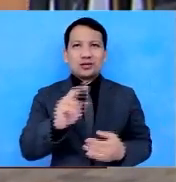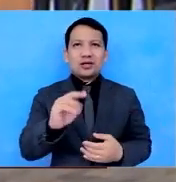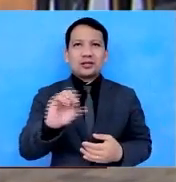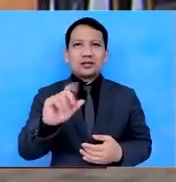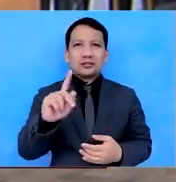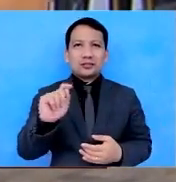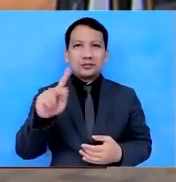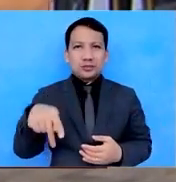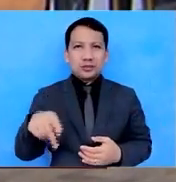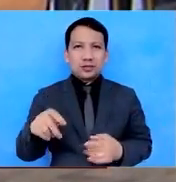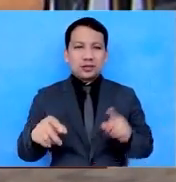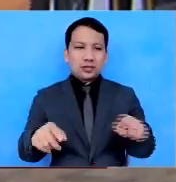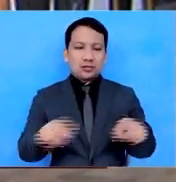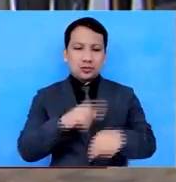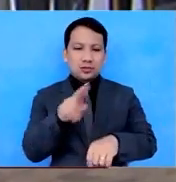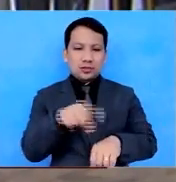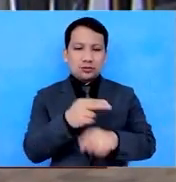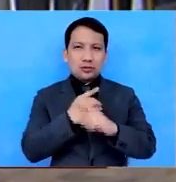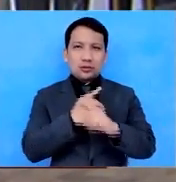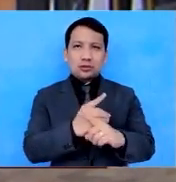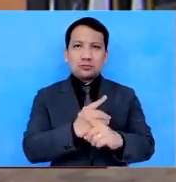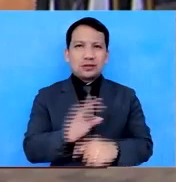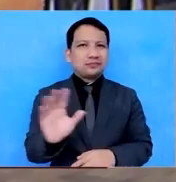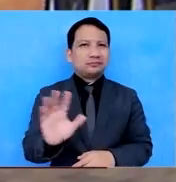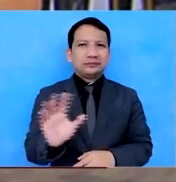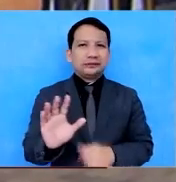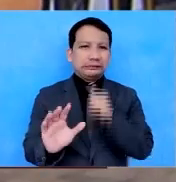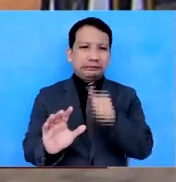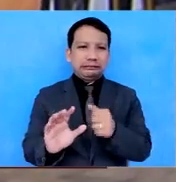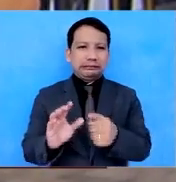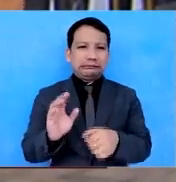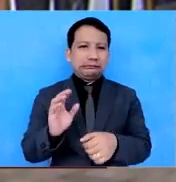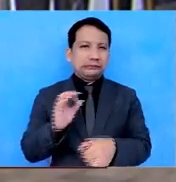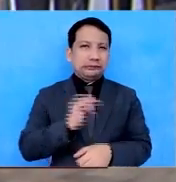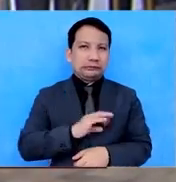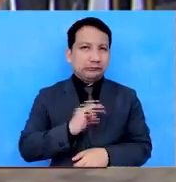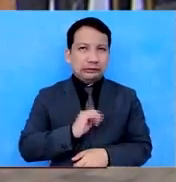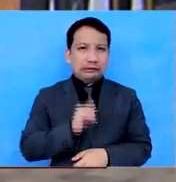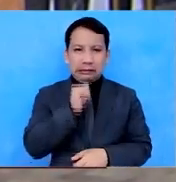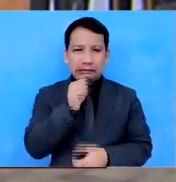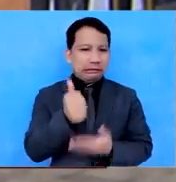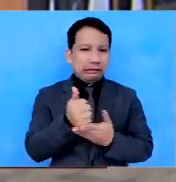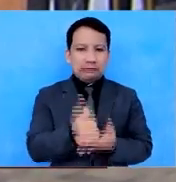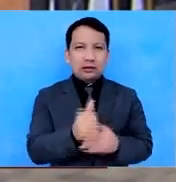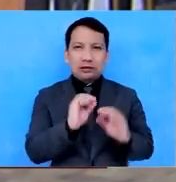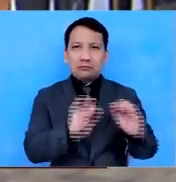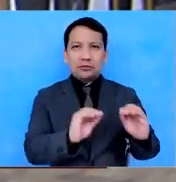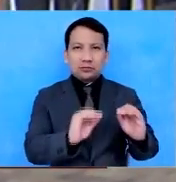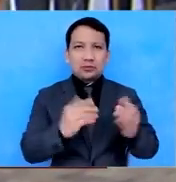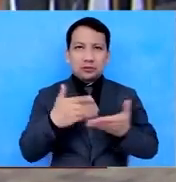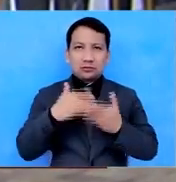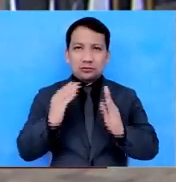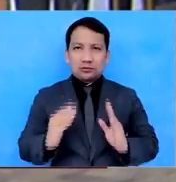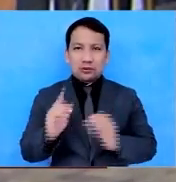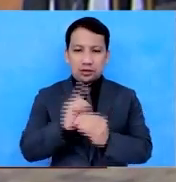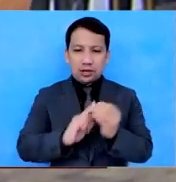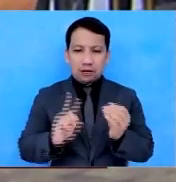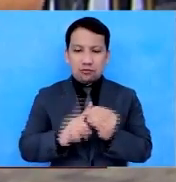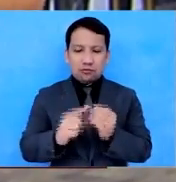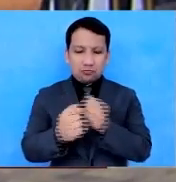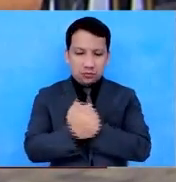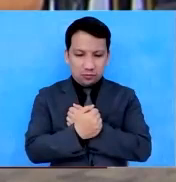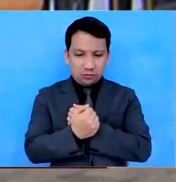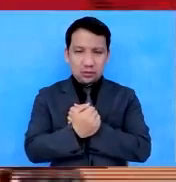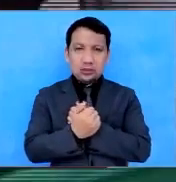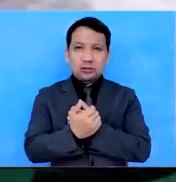sa Department of National Defense, hindi naging epektibo ang NSTP para magturo sa mga estudyante ng pagmamahal at